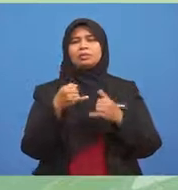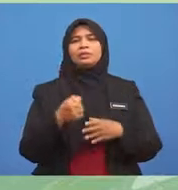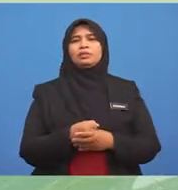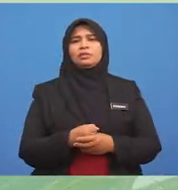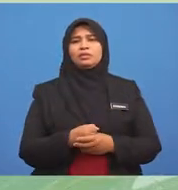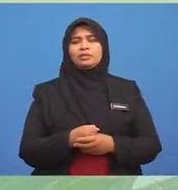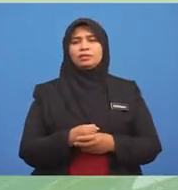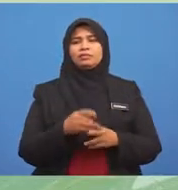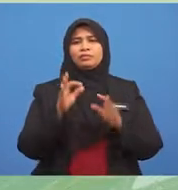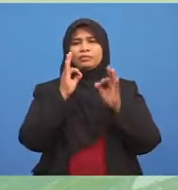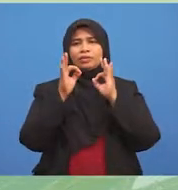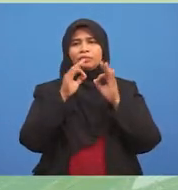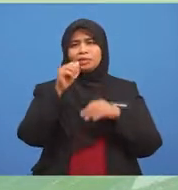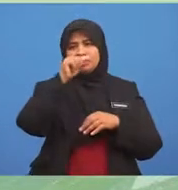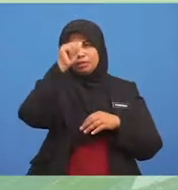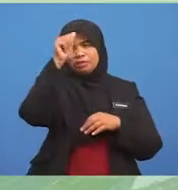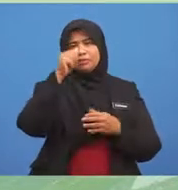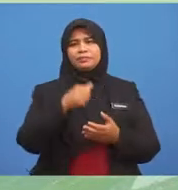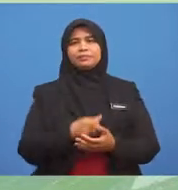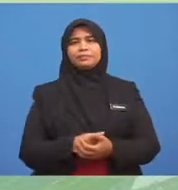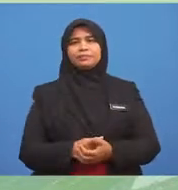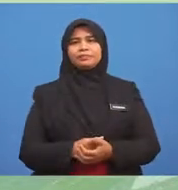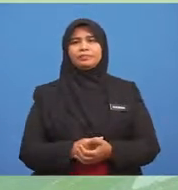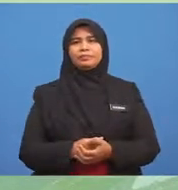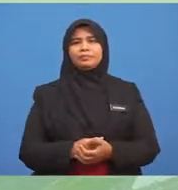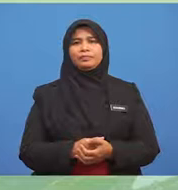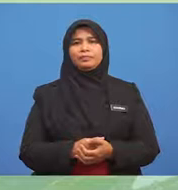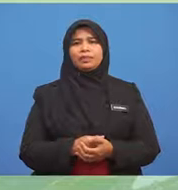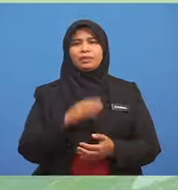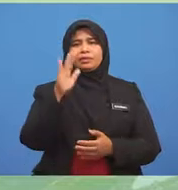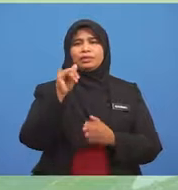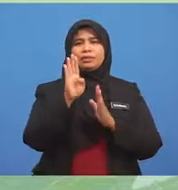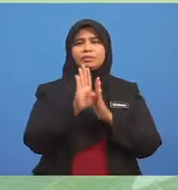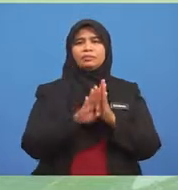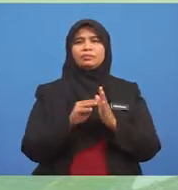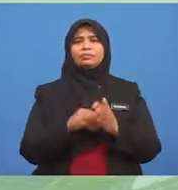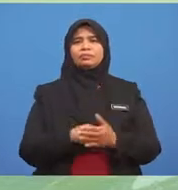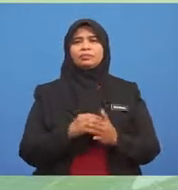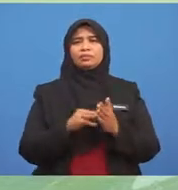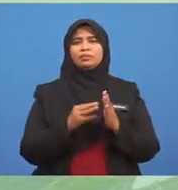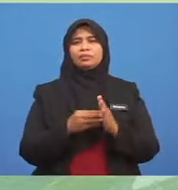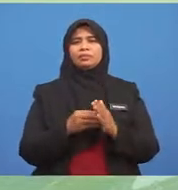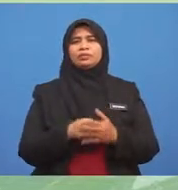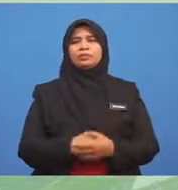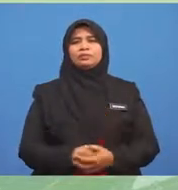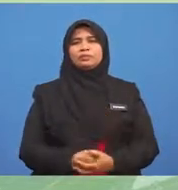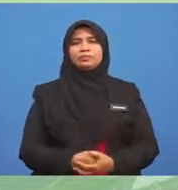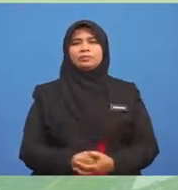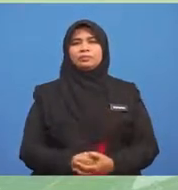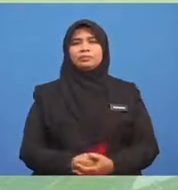taala dalam surah Al-Mu'minun ayat 1 hingga 2 yang berbunyi, A'udzu